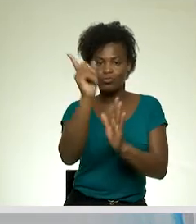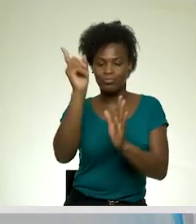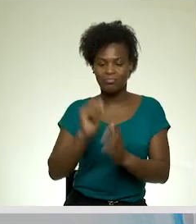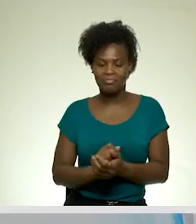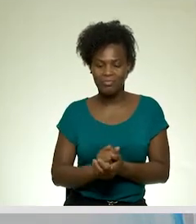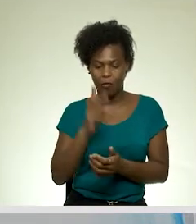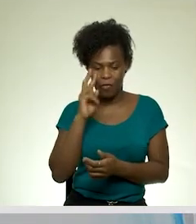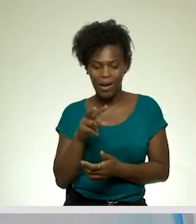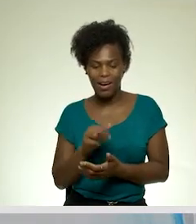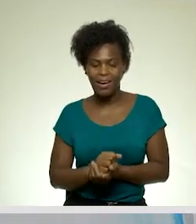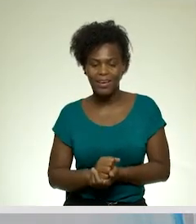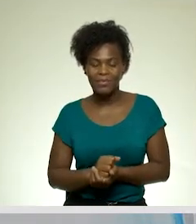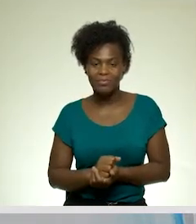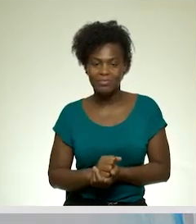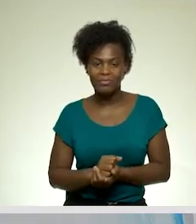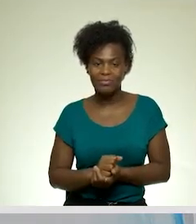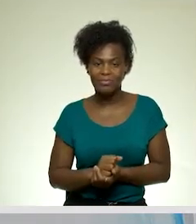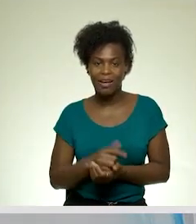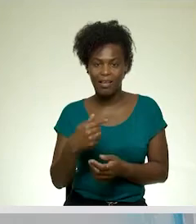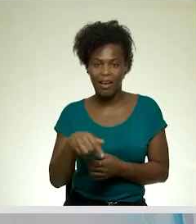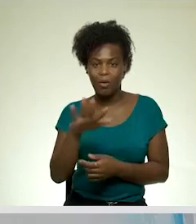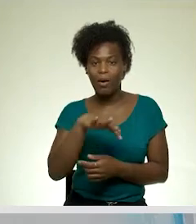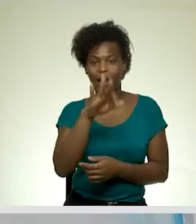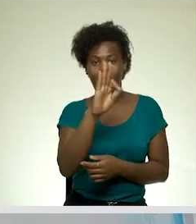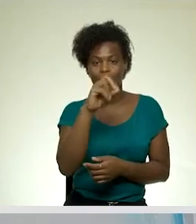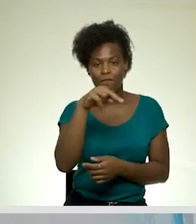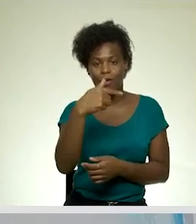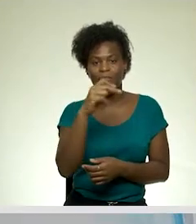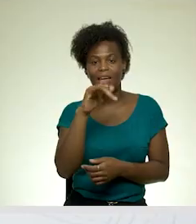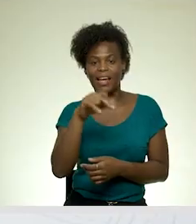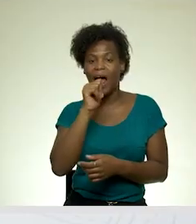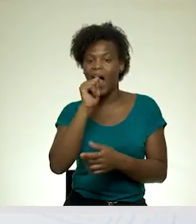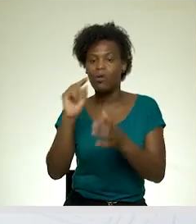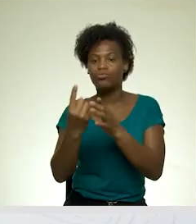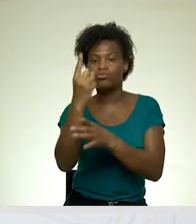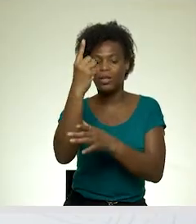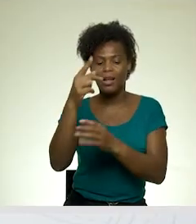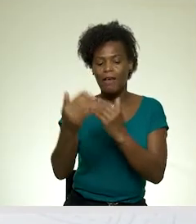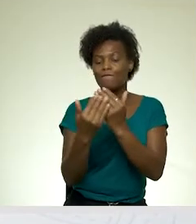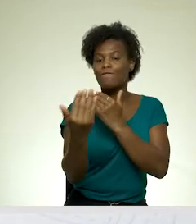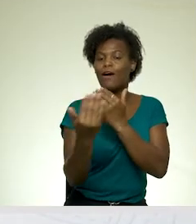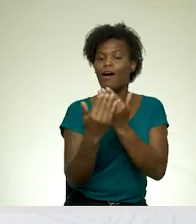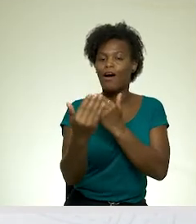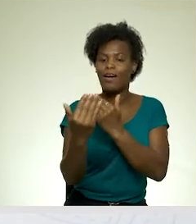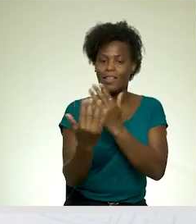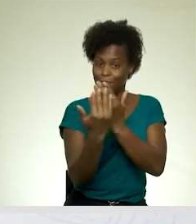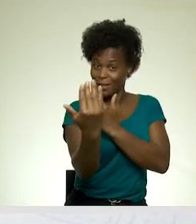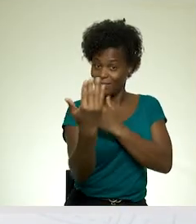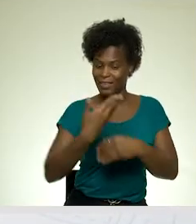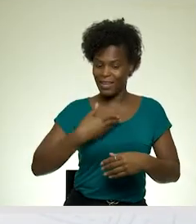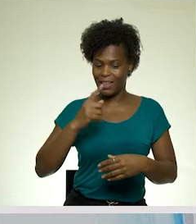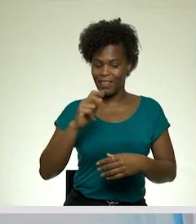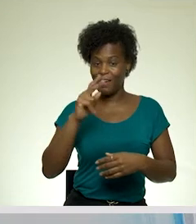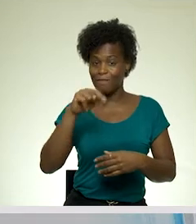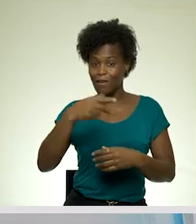Donc, il y a une fontaine devant la pharmacie. Très bien joué. Tu es très